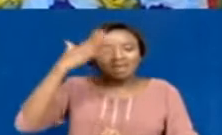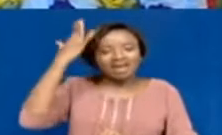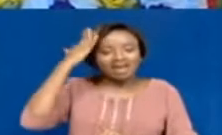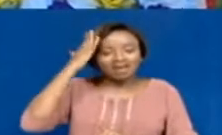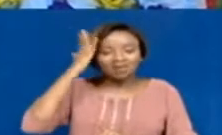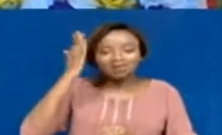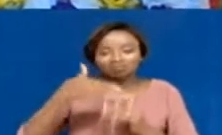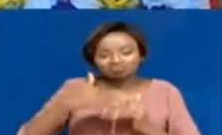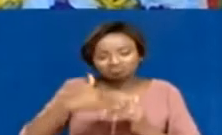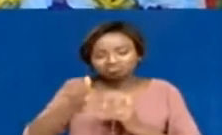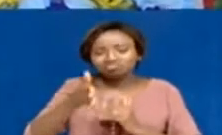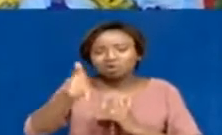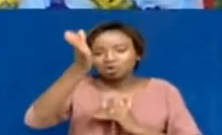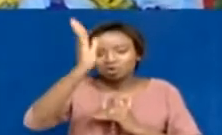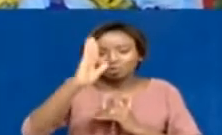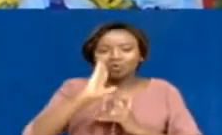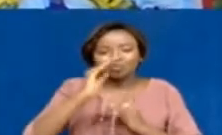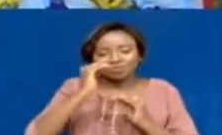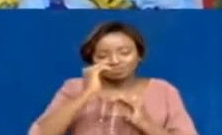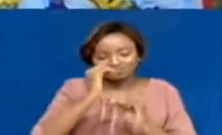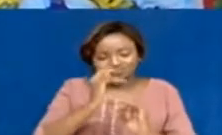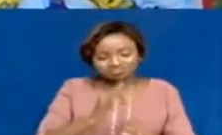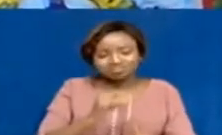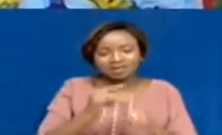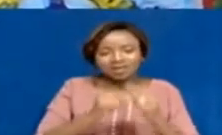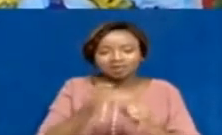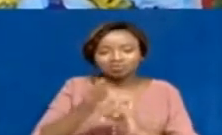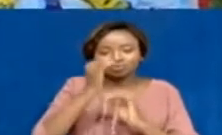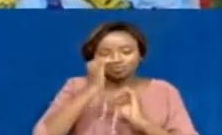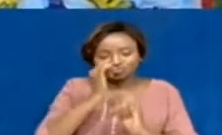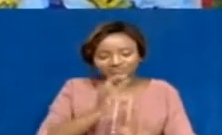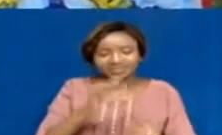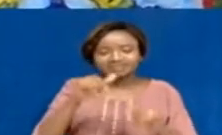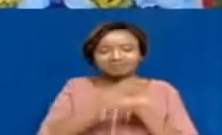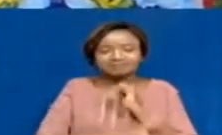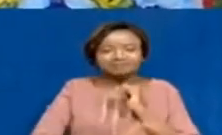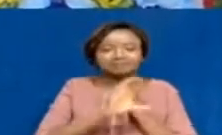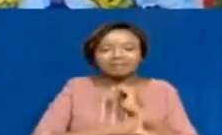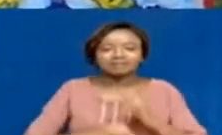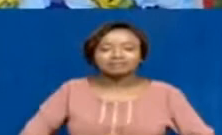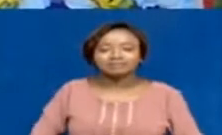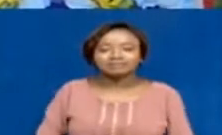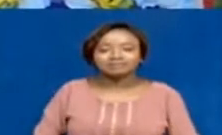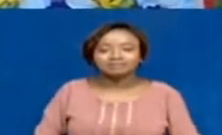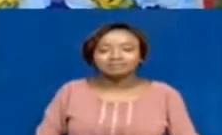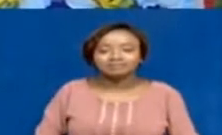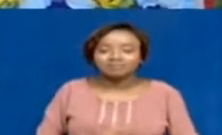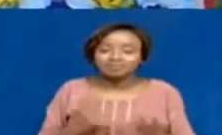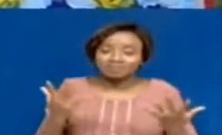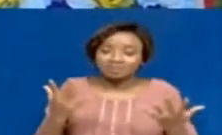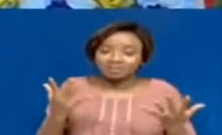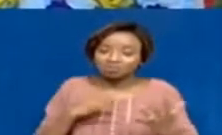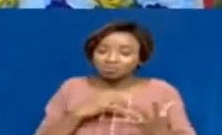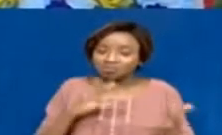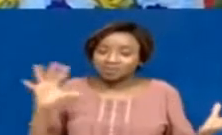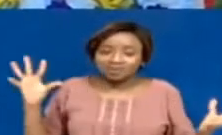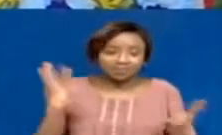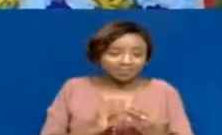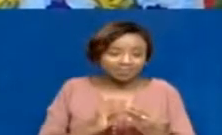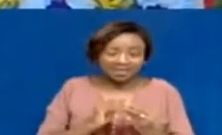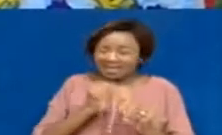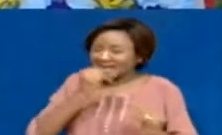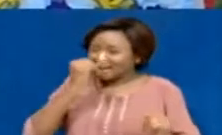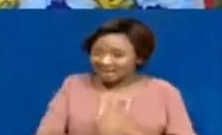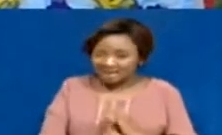Mungu ataibariki na ataendelea kuibariki taifa letu la Kenya. Kwa hayo machache na ya